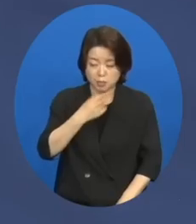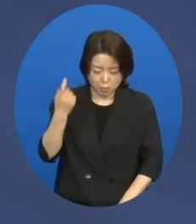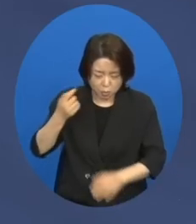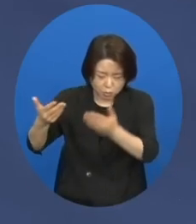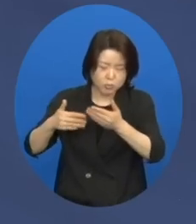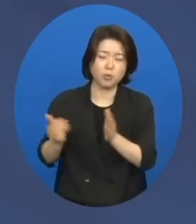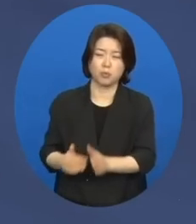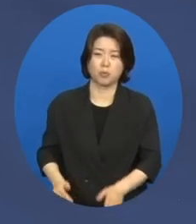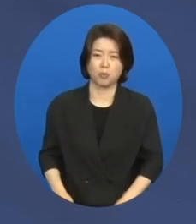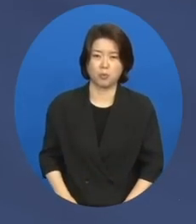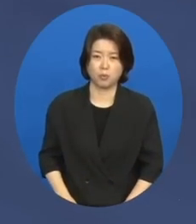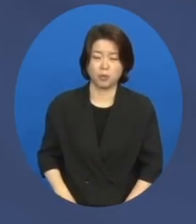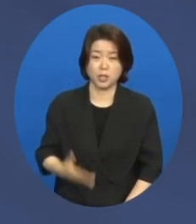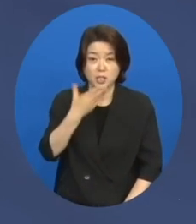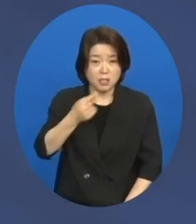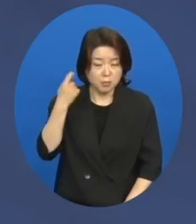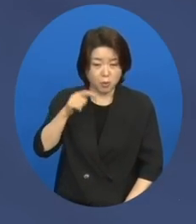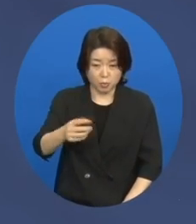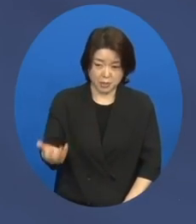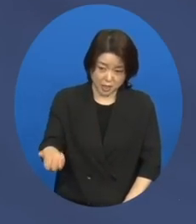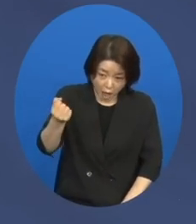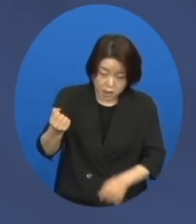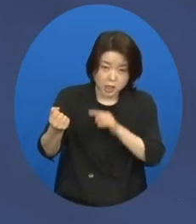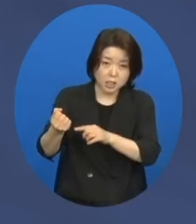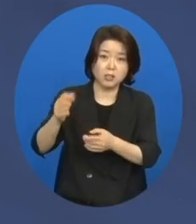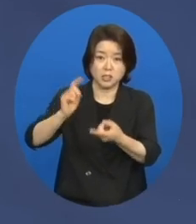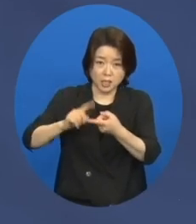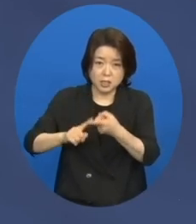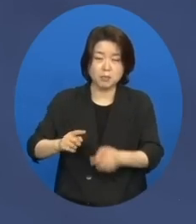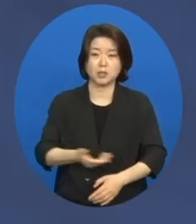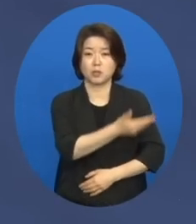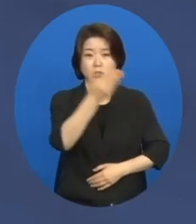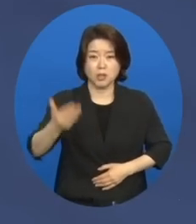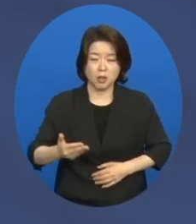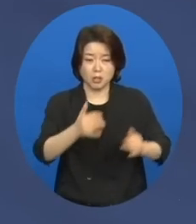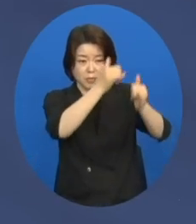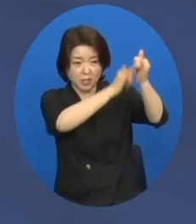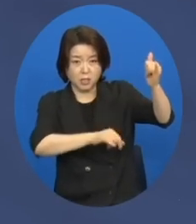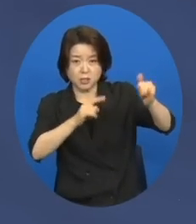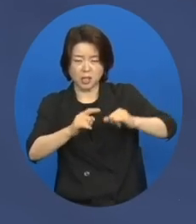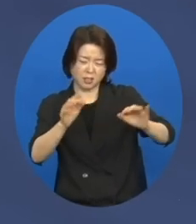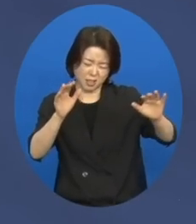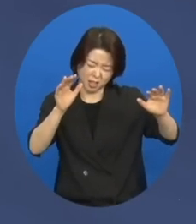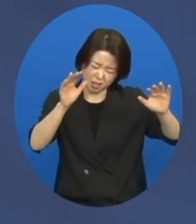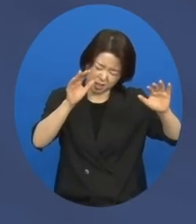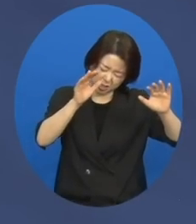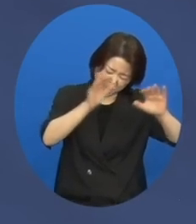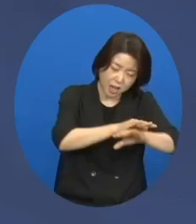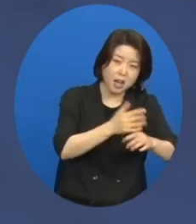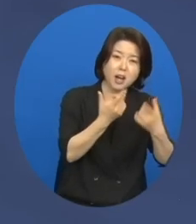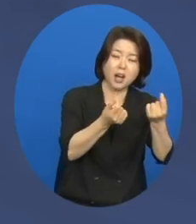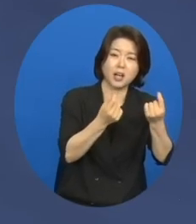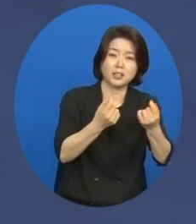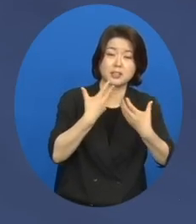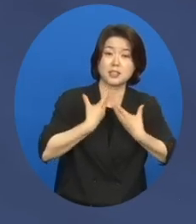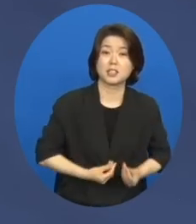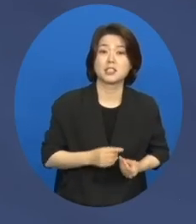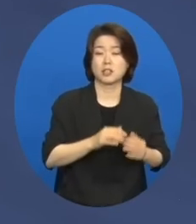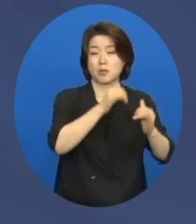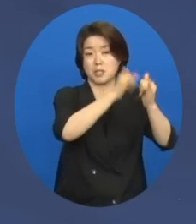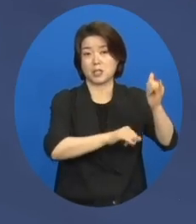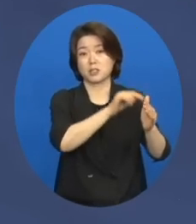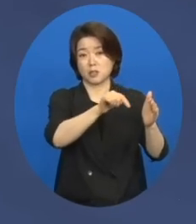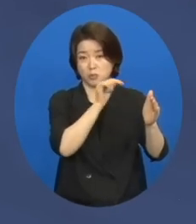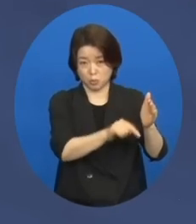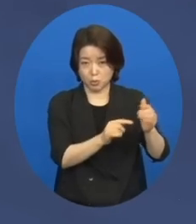주셨단 말이에요. 이 복음이 있다는 것만 해도 여러분 역사의 이 캄캄한 흑암 같은 절망의 역사